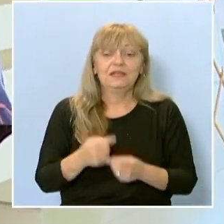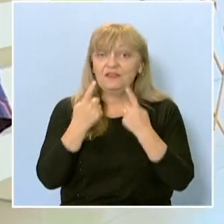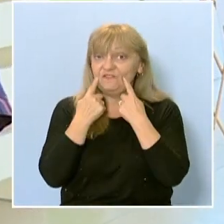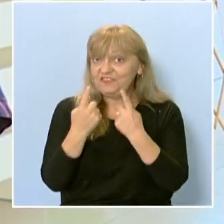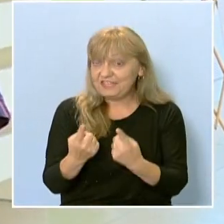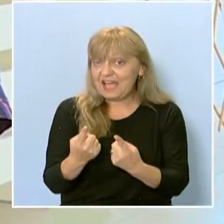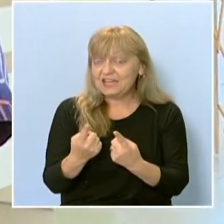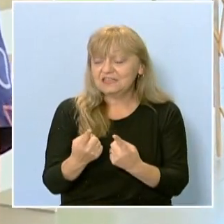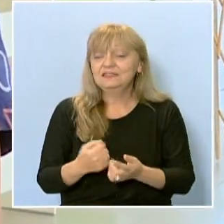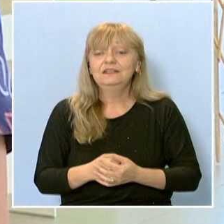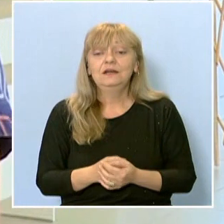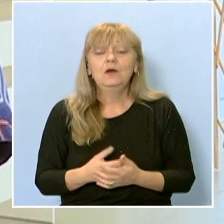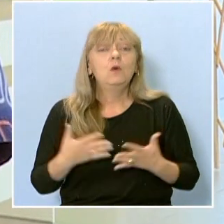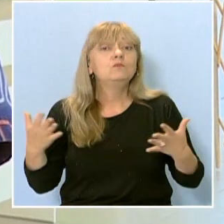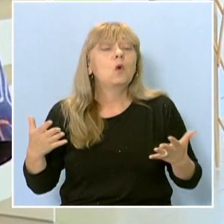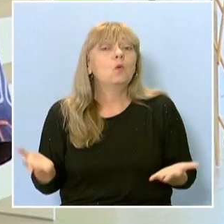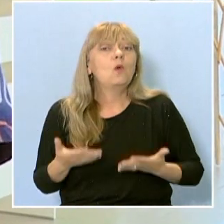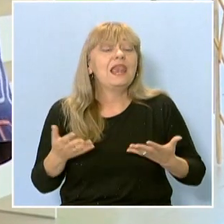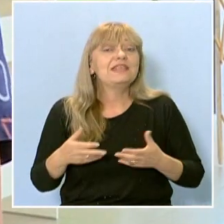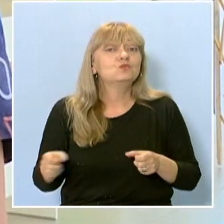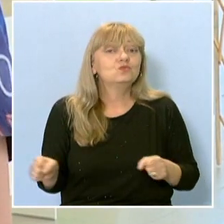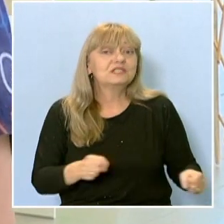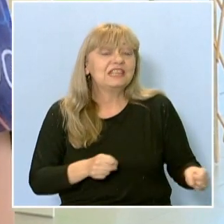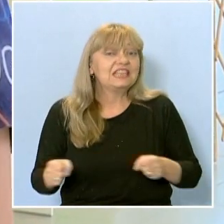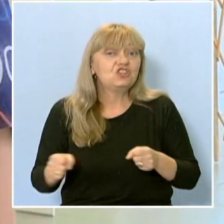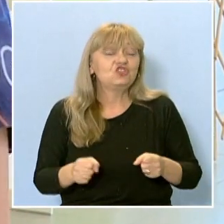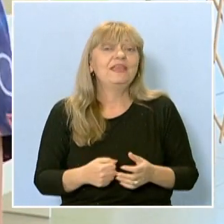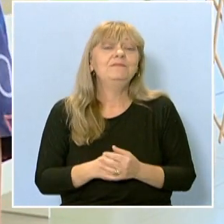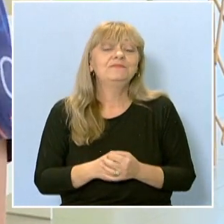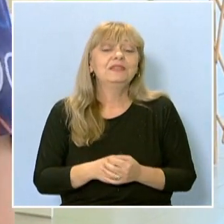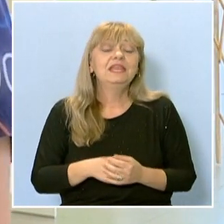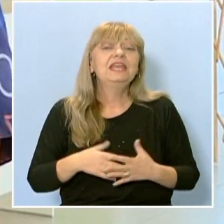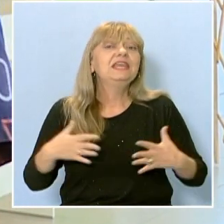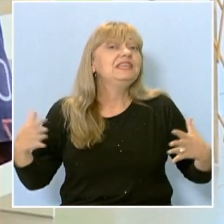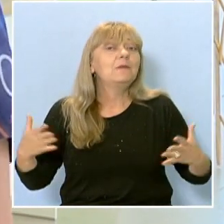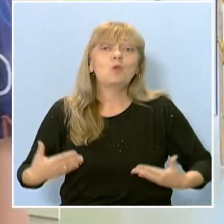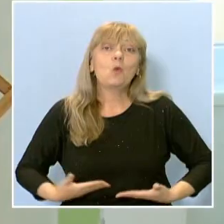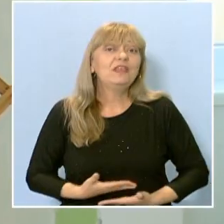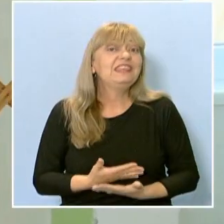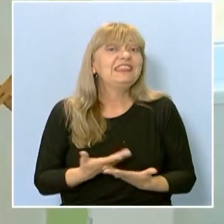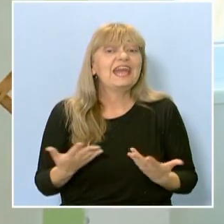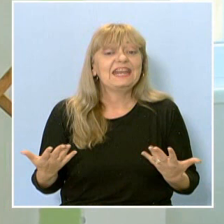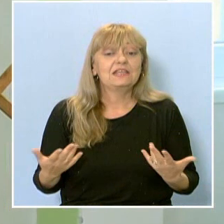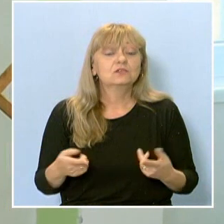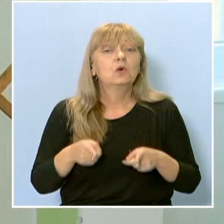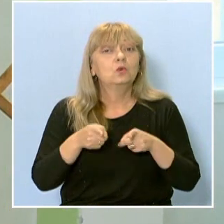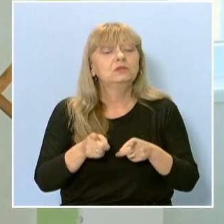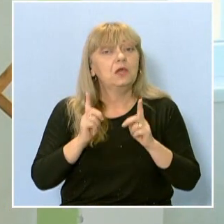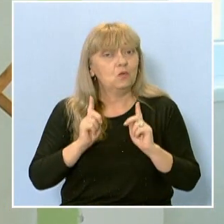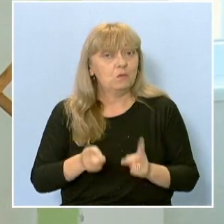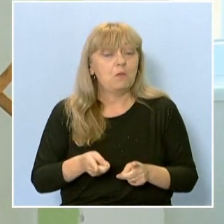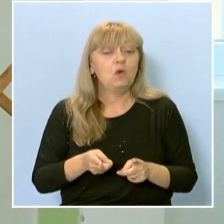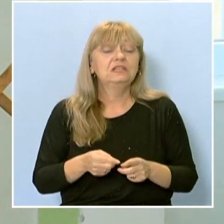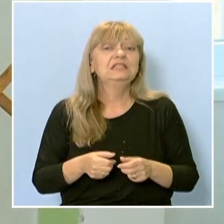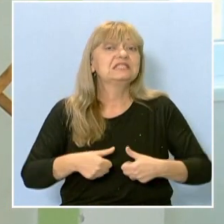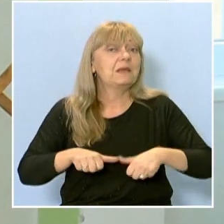че много лесно се тече на стана и че е много интересно. От него може да се